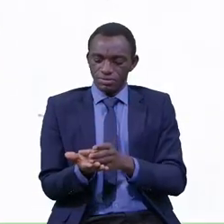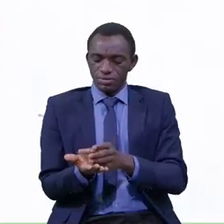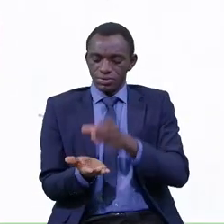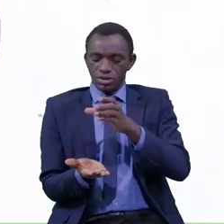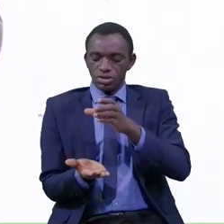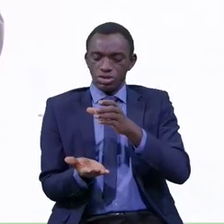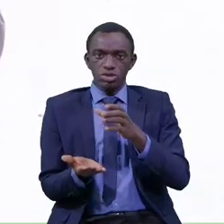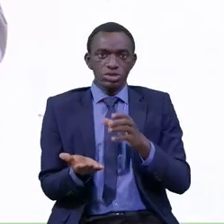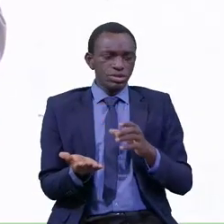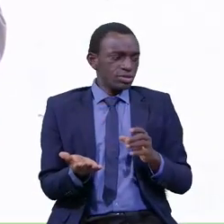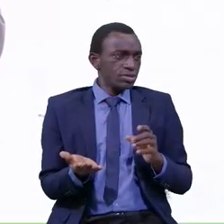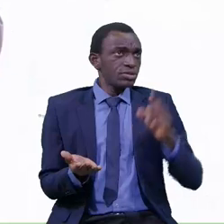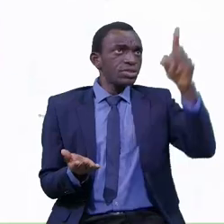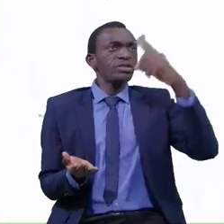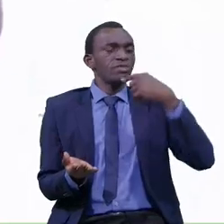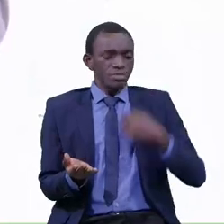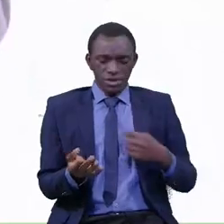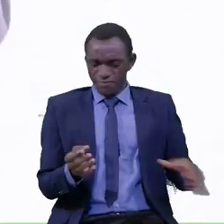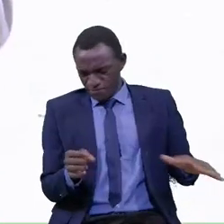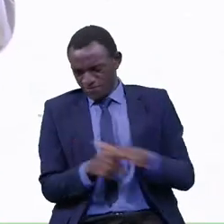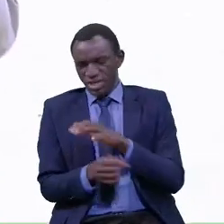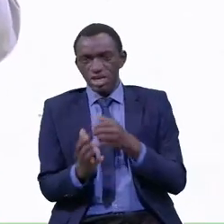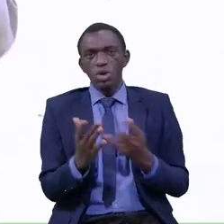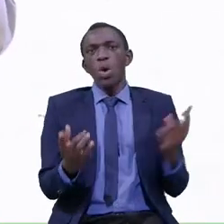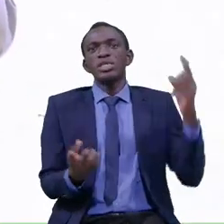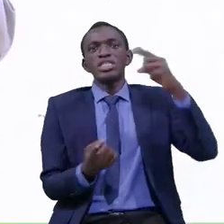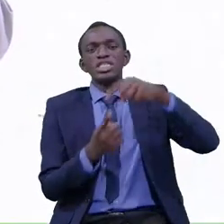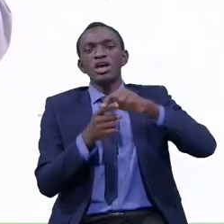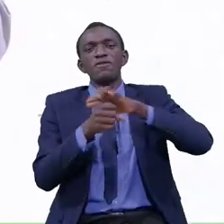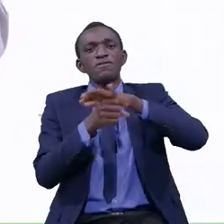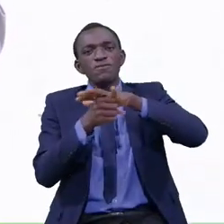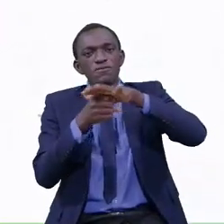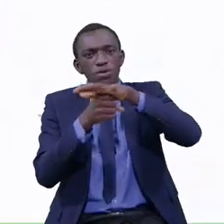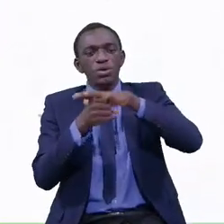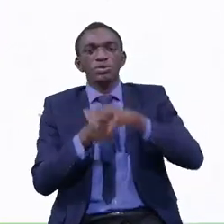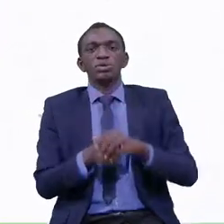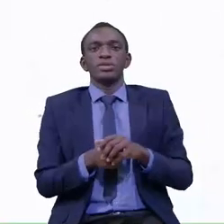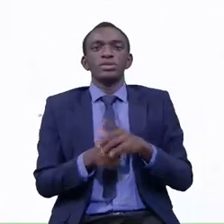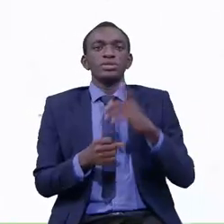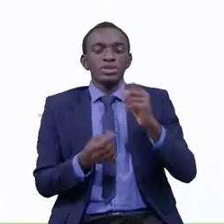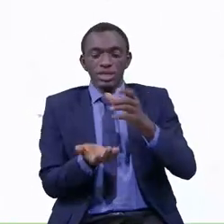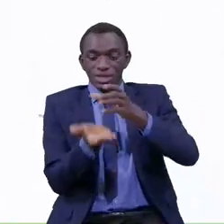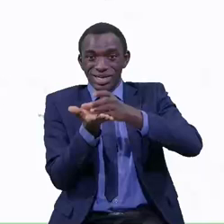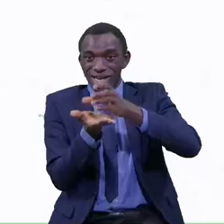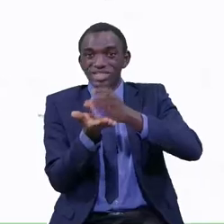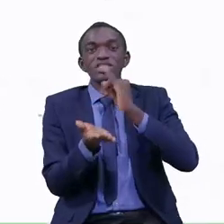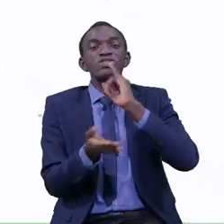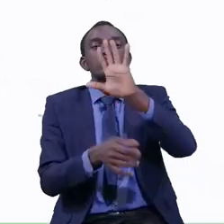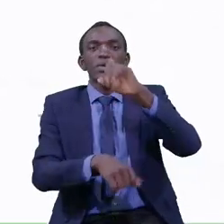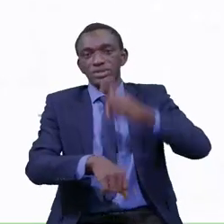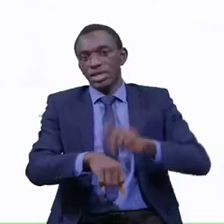dit rempli jusqu'à ce que cela déborde. Le verre, c'est ton